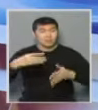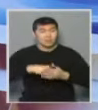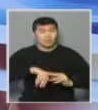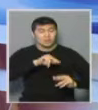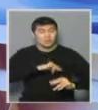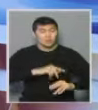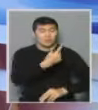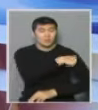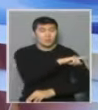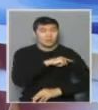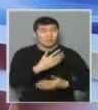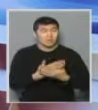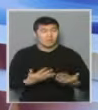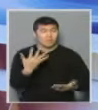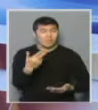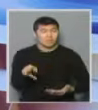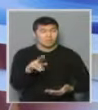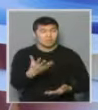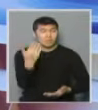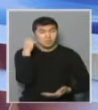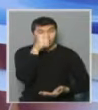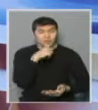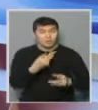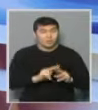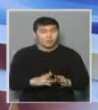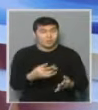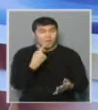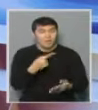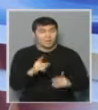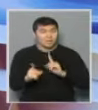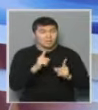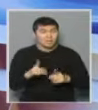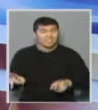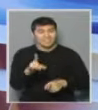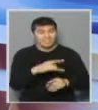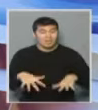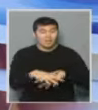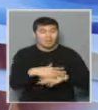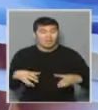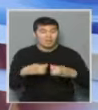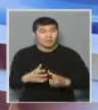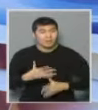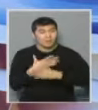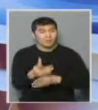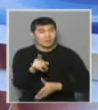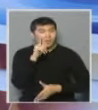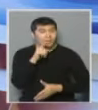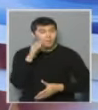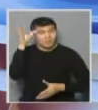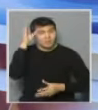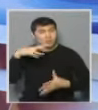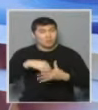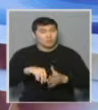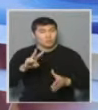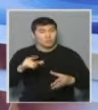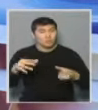работе докторов PhD по сравнению с прошлым годом. Об этом было сказано на заседании регионального общественного совета по поддержке молодежи при партии